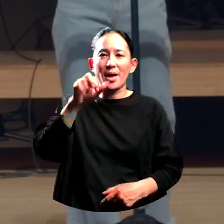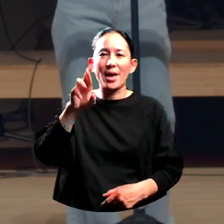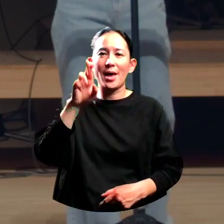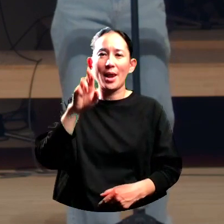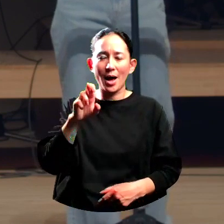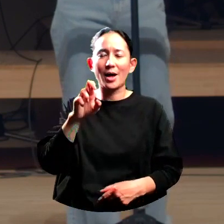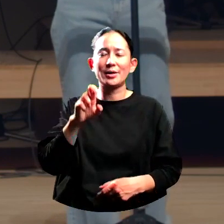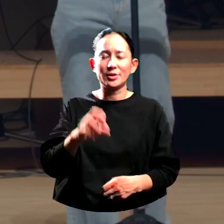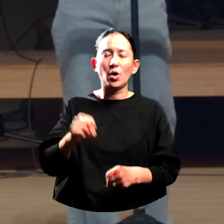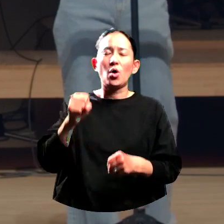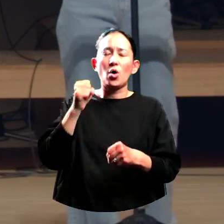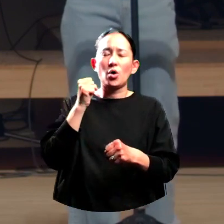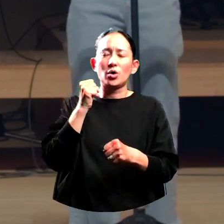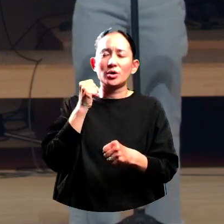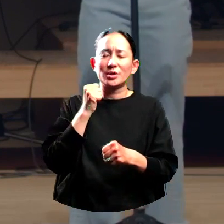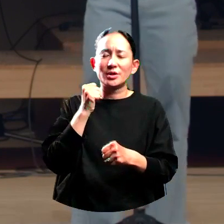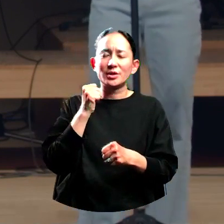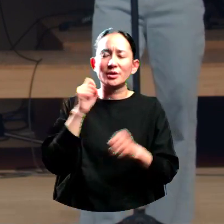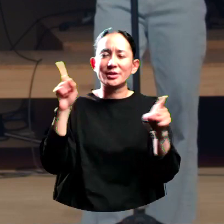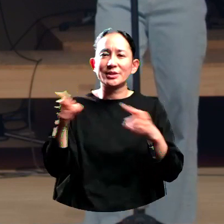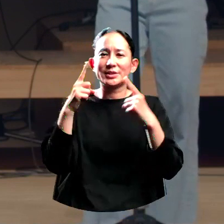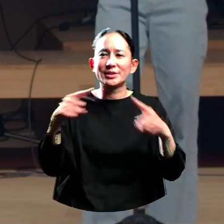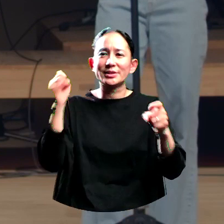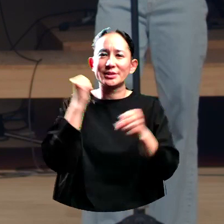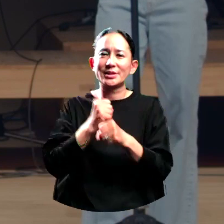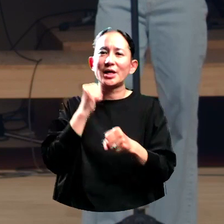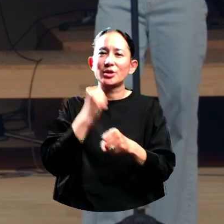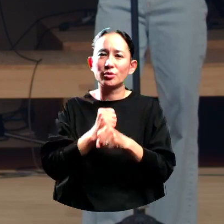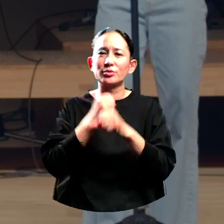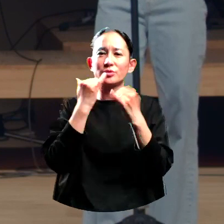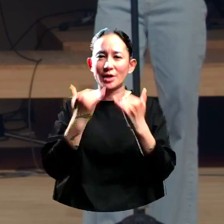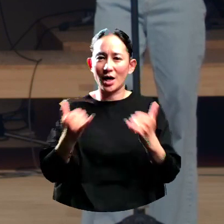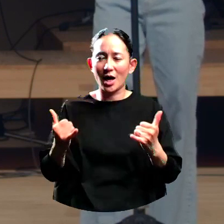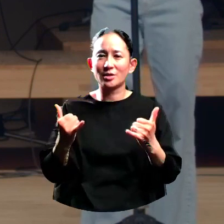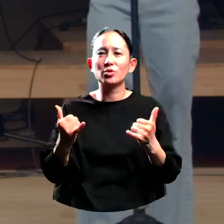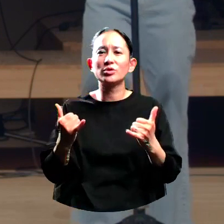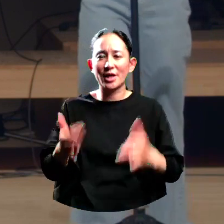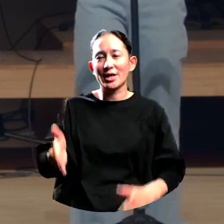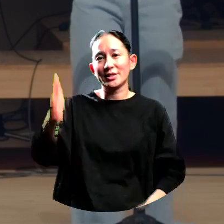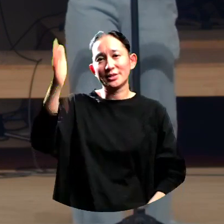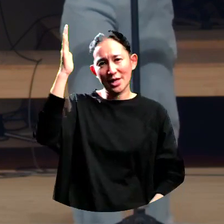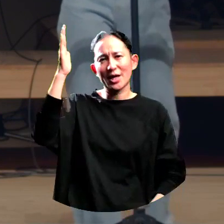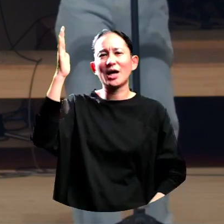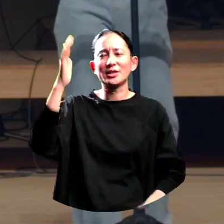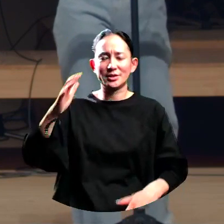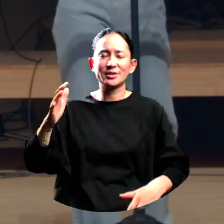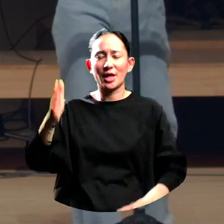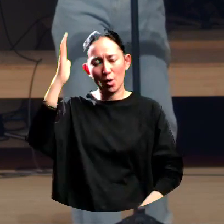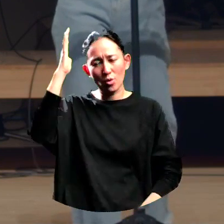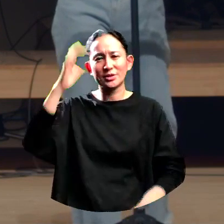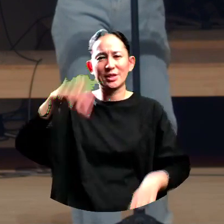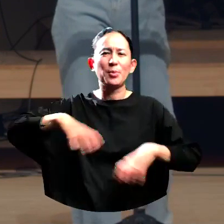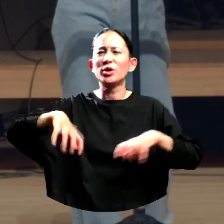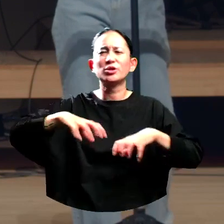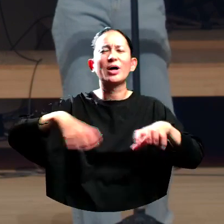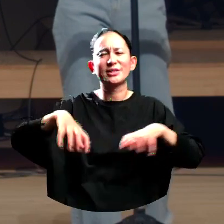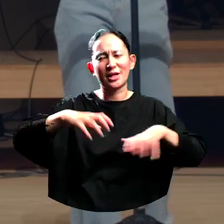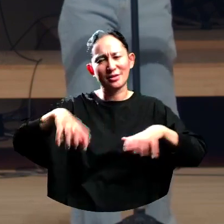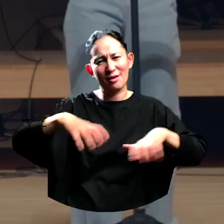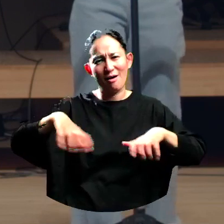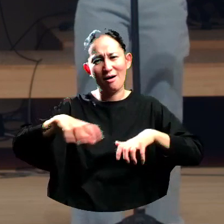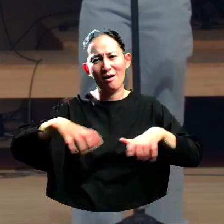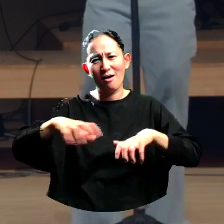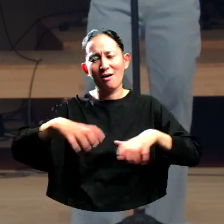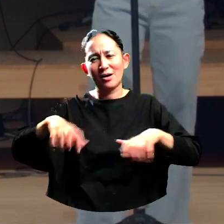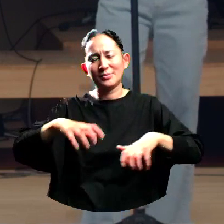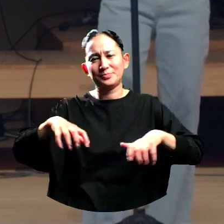超売れっ子になったんです。 He became very successful as an opera composer in England. もう仕事に追われて、あ